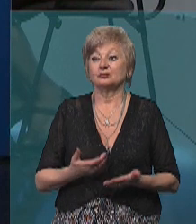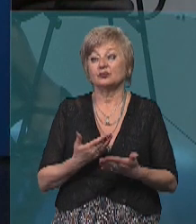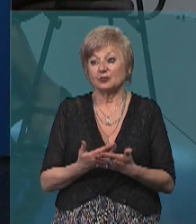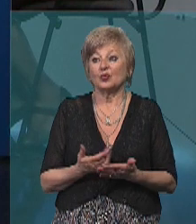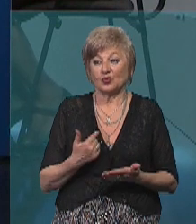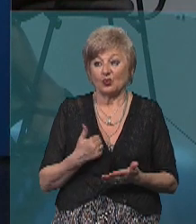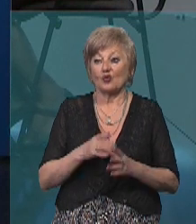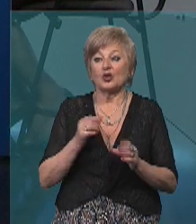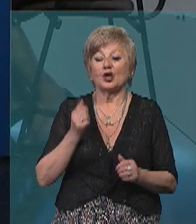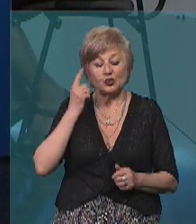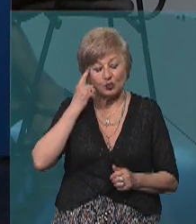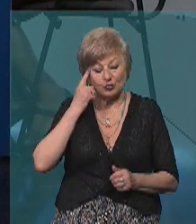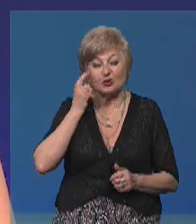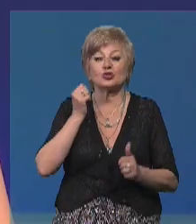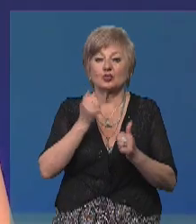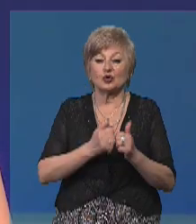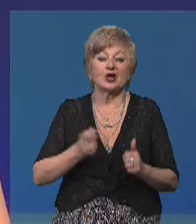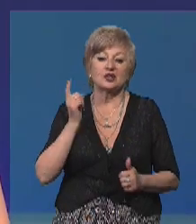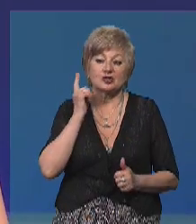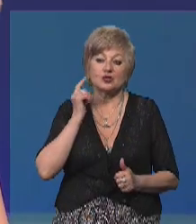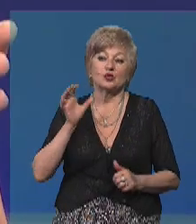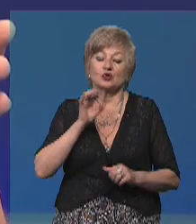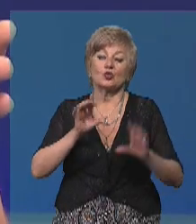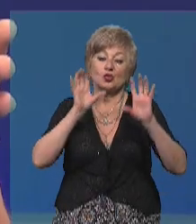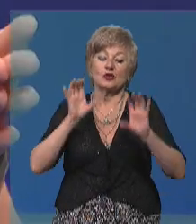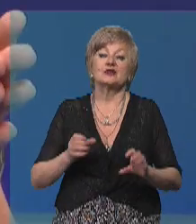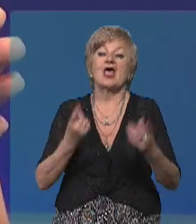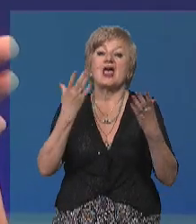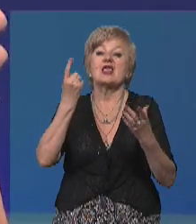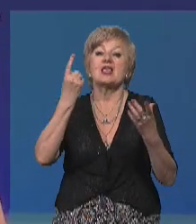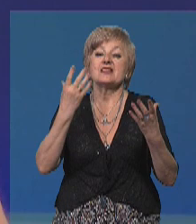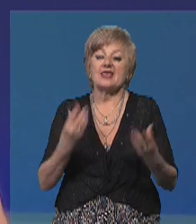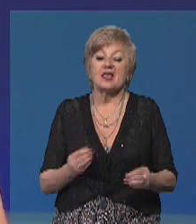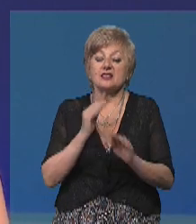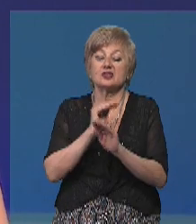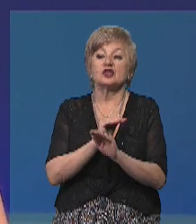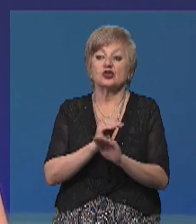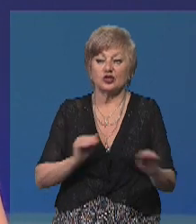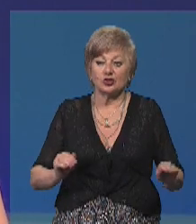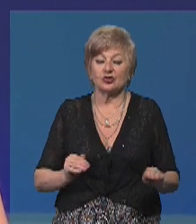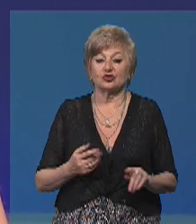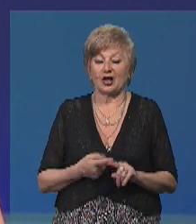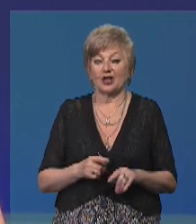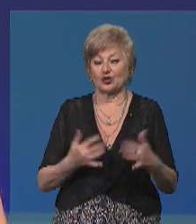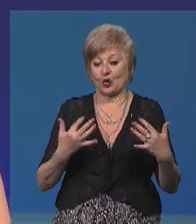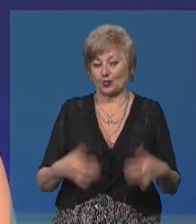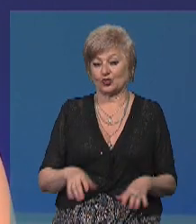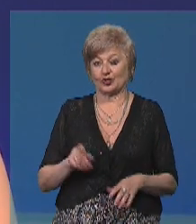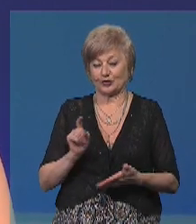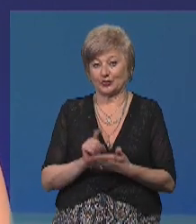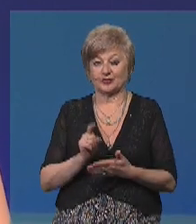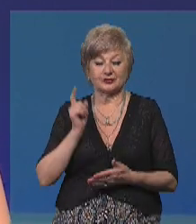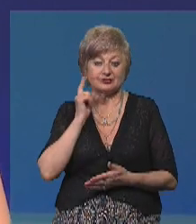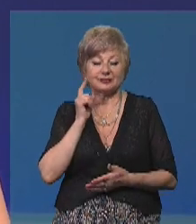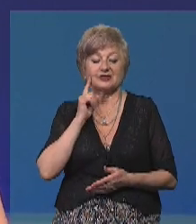насправді, я думаю, що кожен з нас чув про закон щодо Дня тиші. І це вже мало б насторожити людей, коли вони чують агітацію